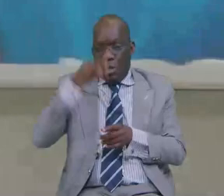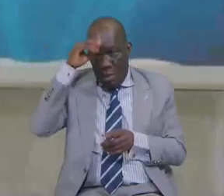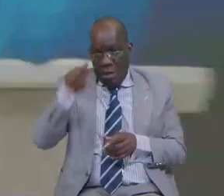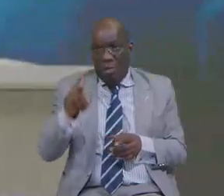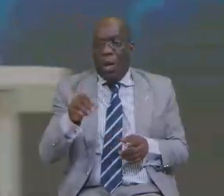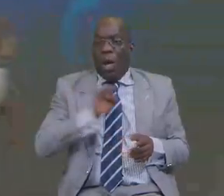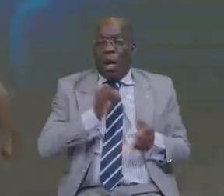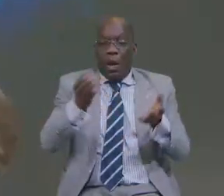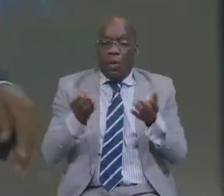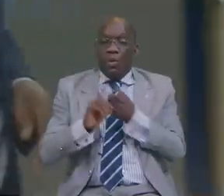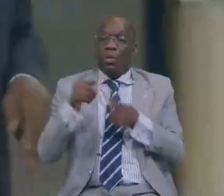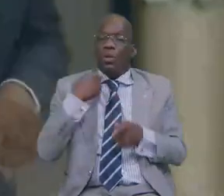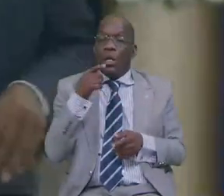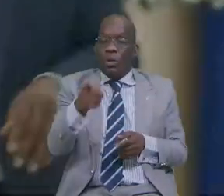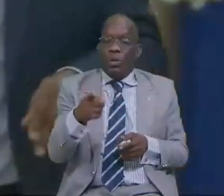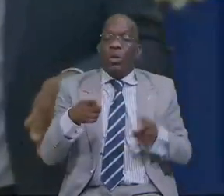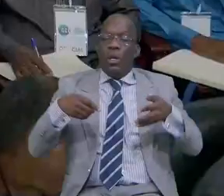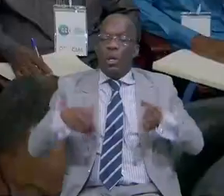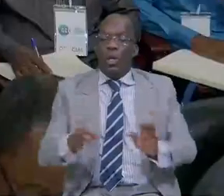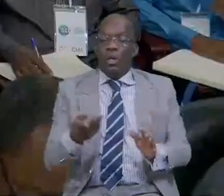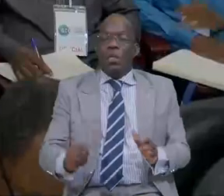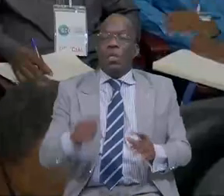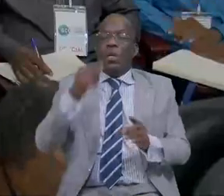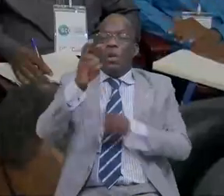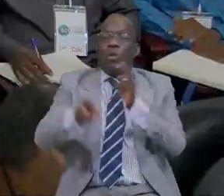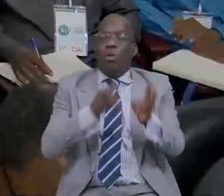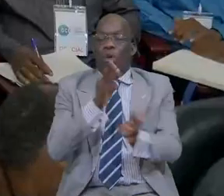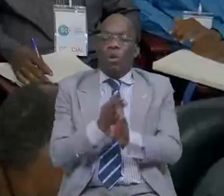que le monde voit Jésus en vous.